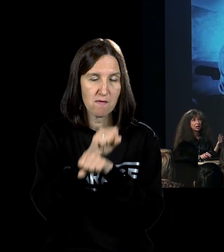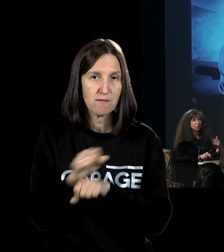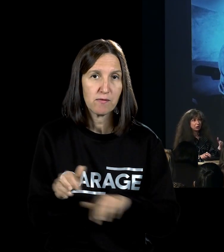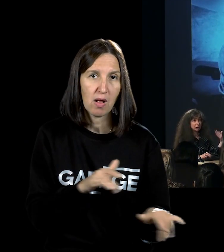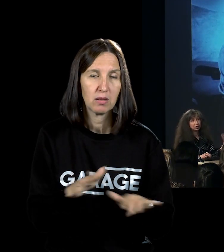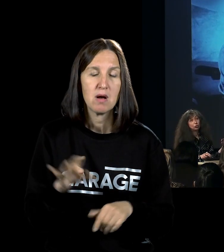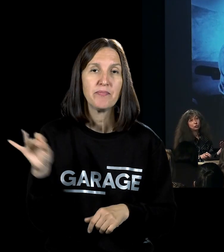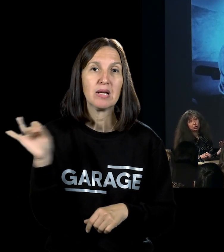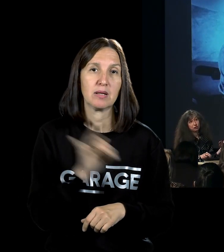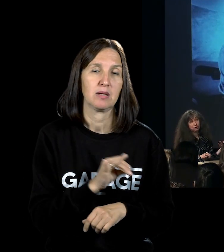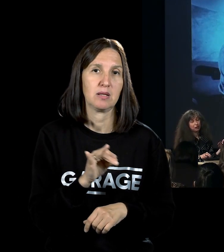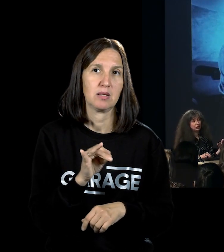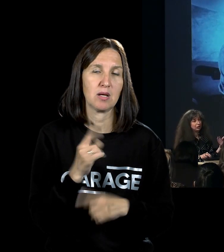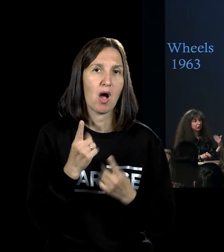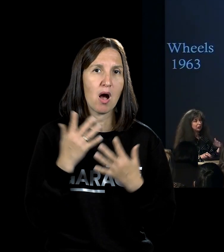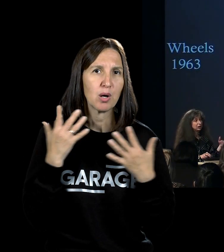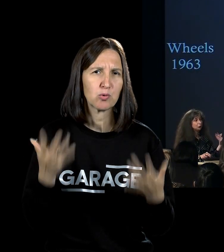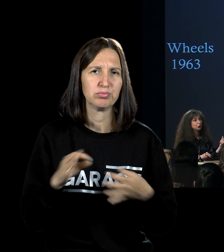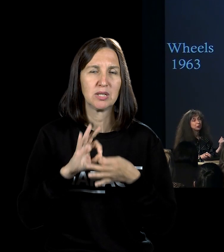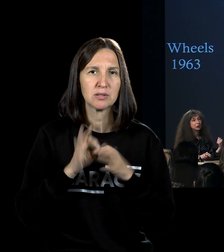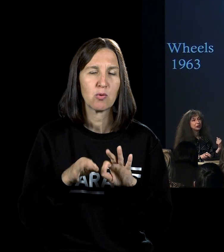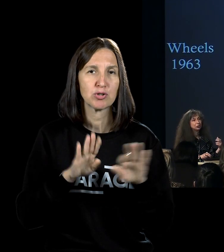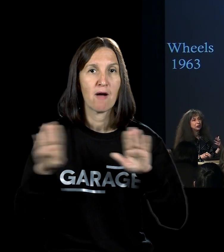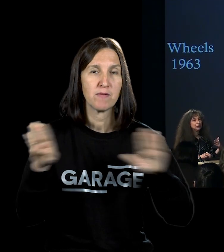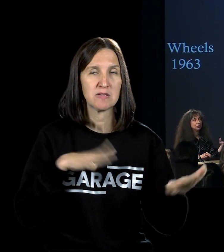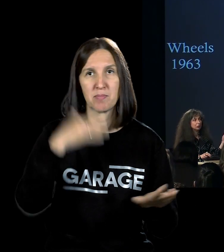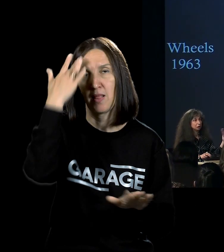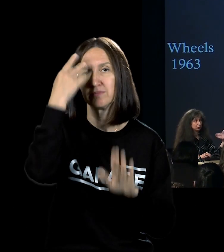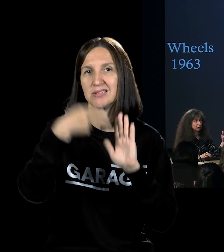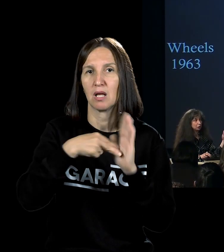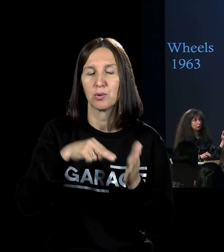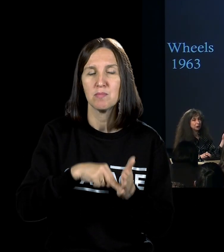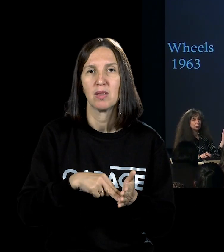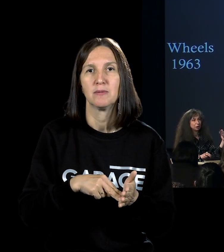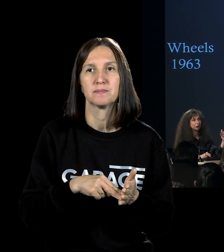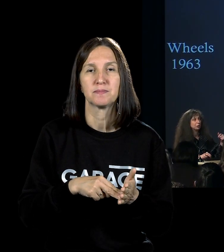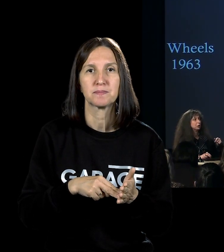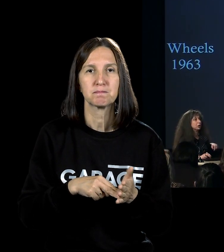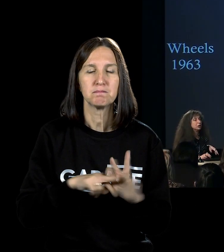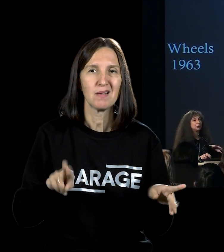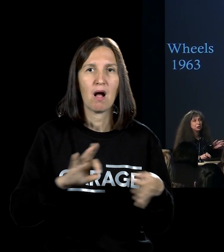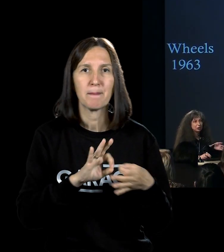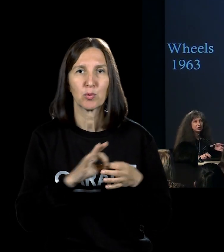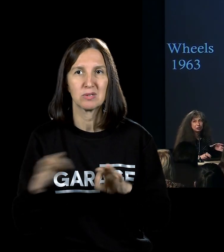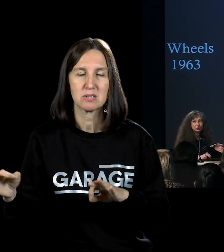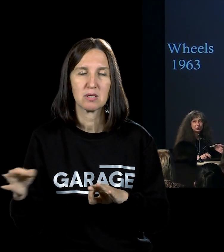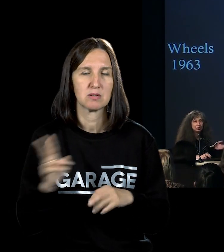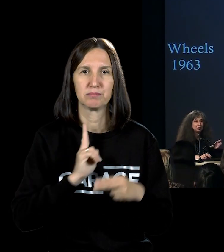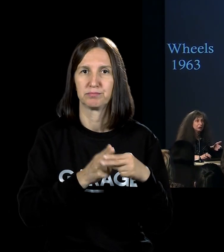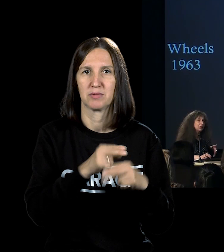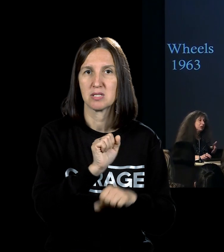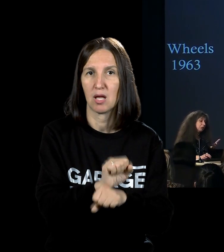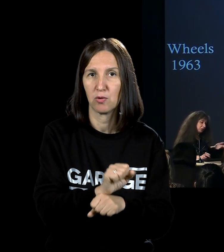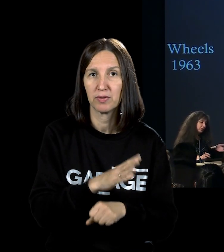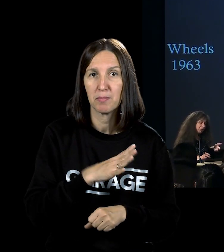процесс, была остановлена. И следующий процесс он делает как с работами, которые как раз предполагают некую интерактивность,